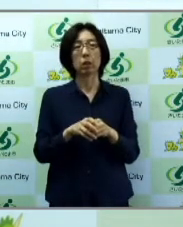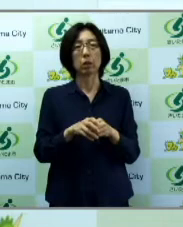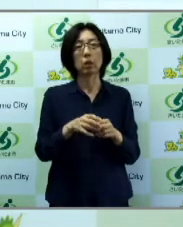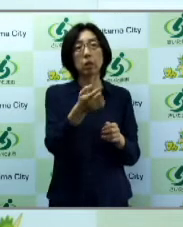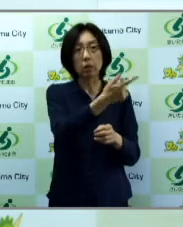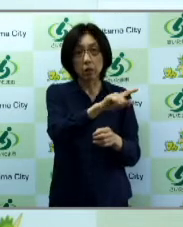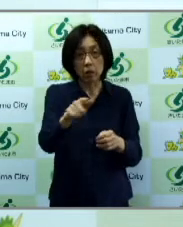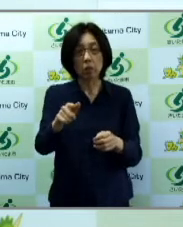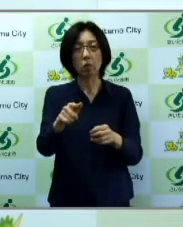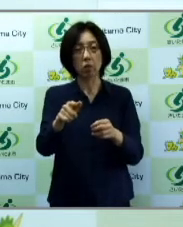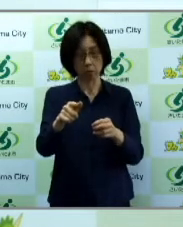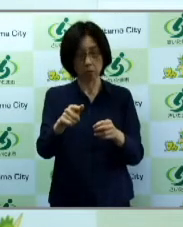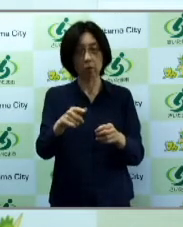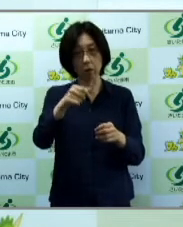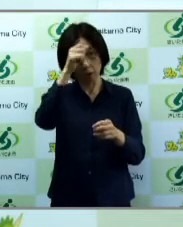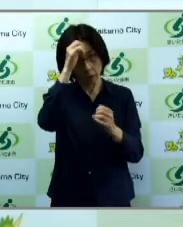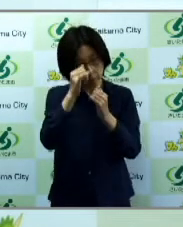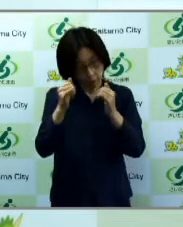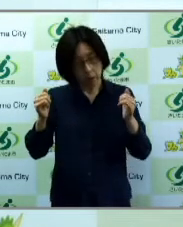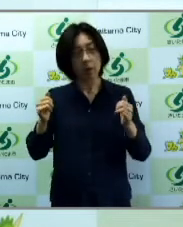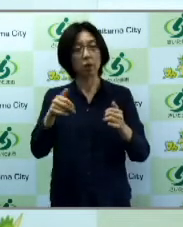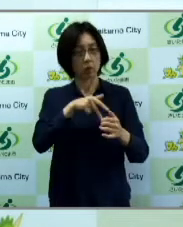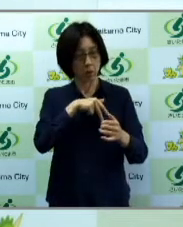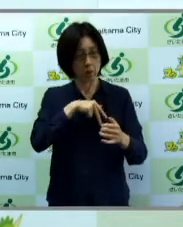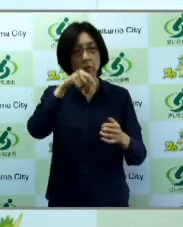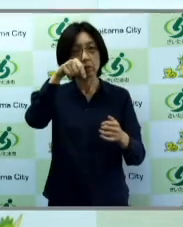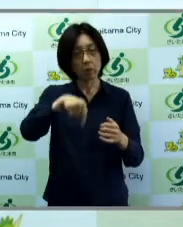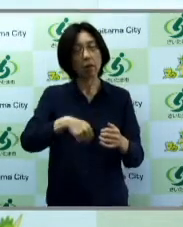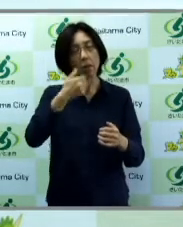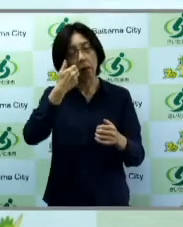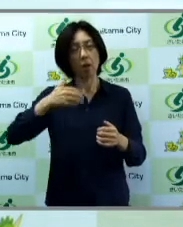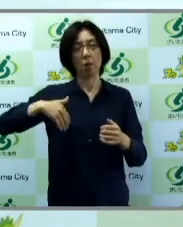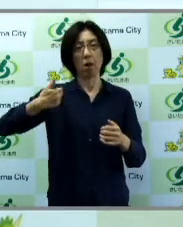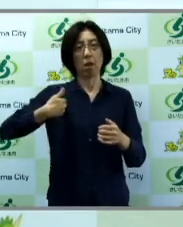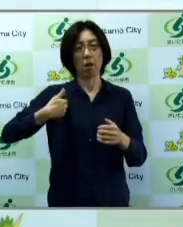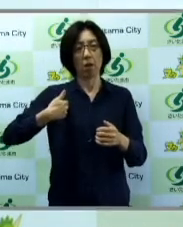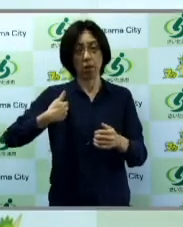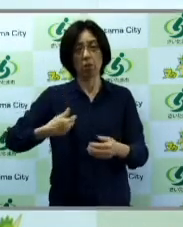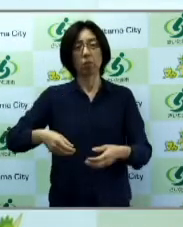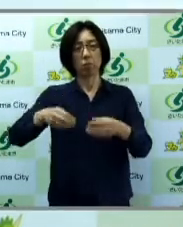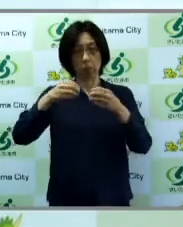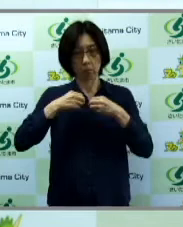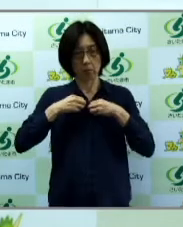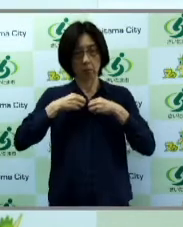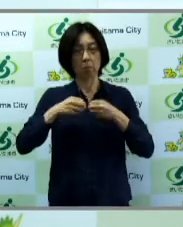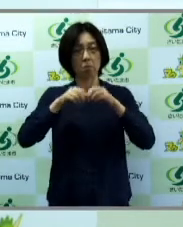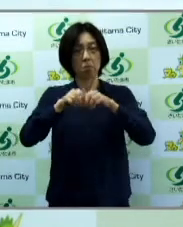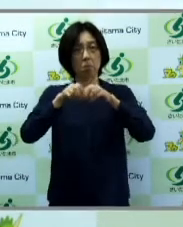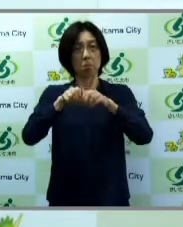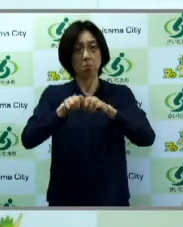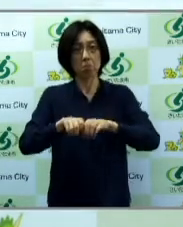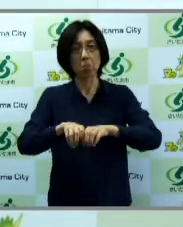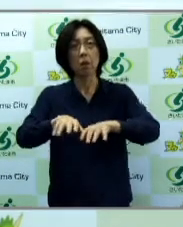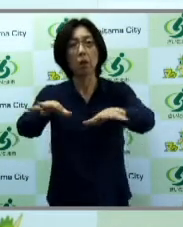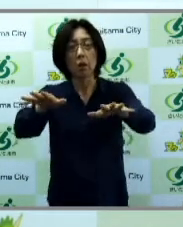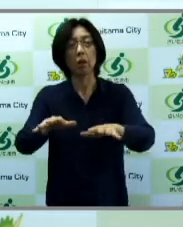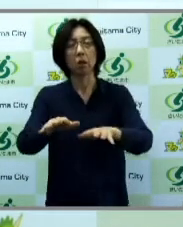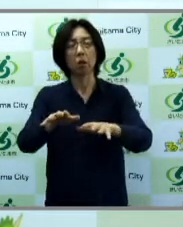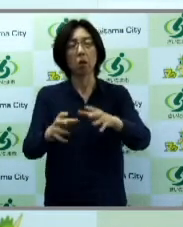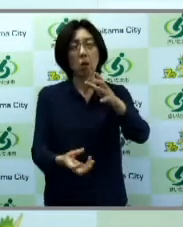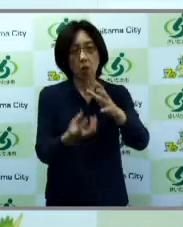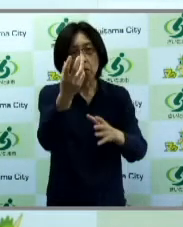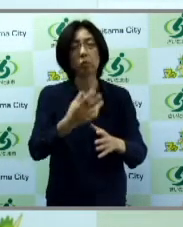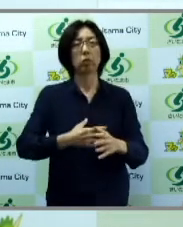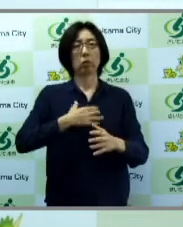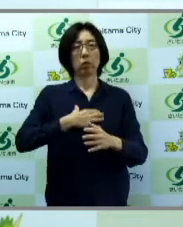が発生する可能性もあるので、やはりそういったところも含めてクラスター対策、こういったのをしっかり行える